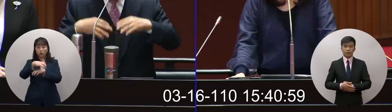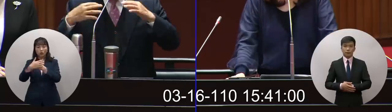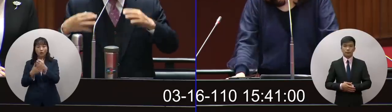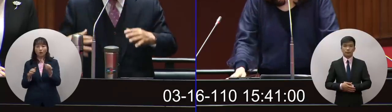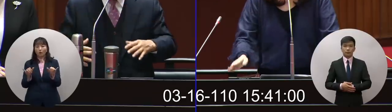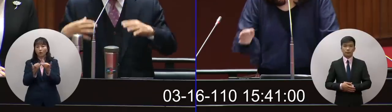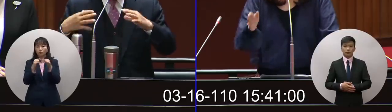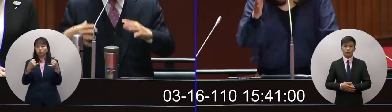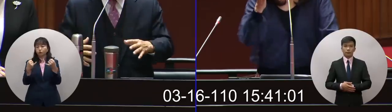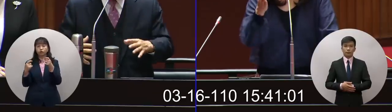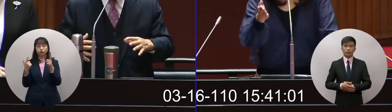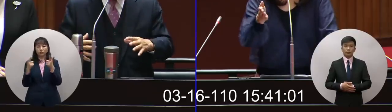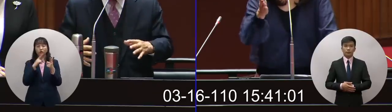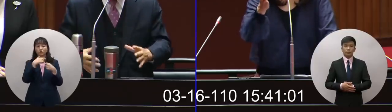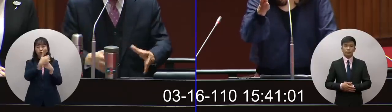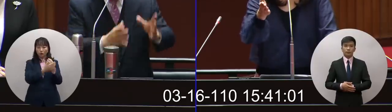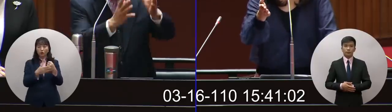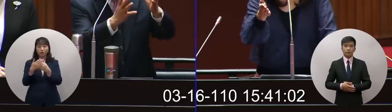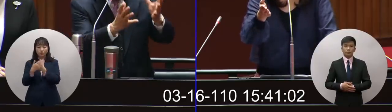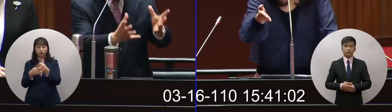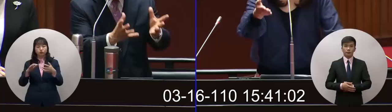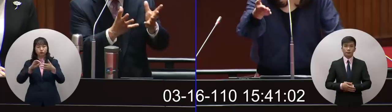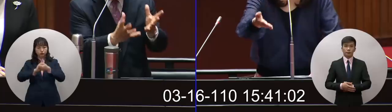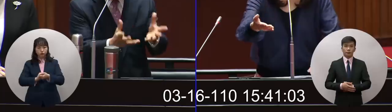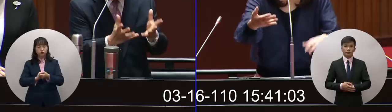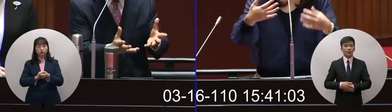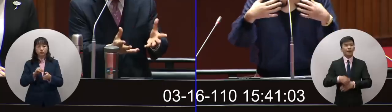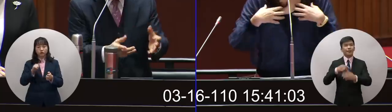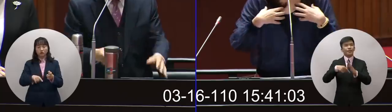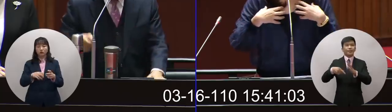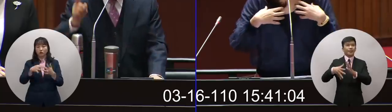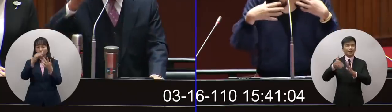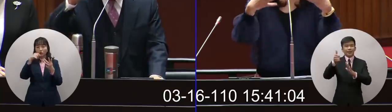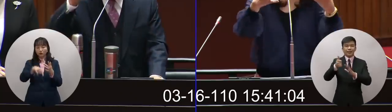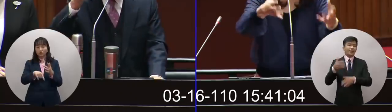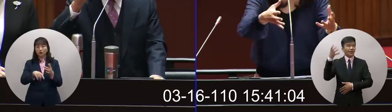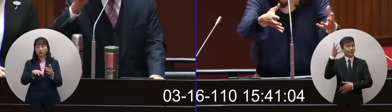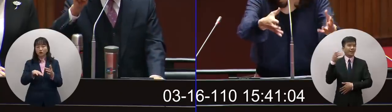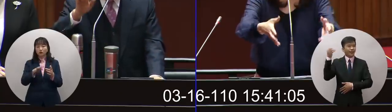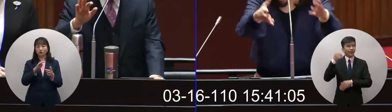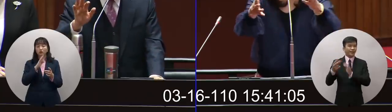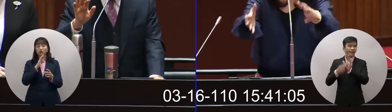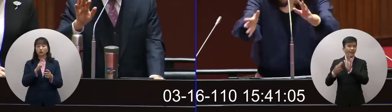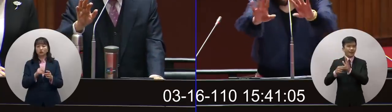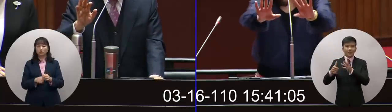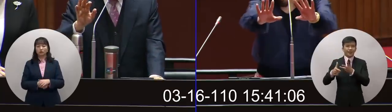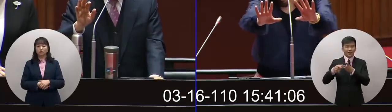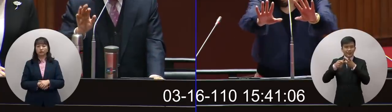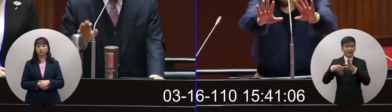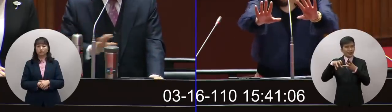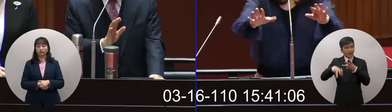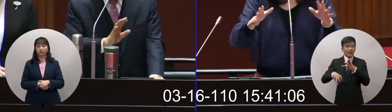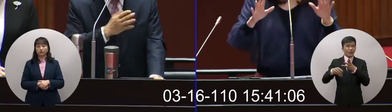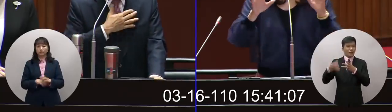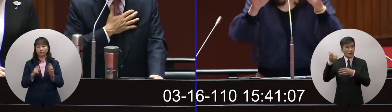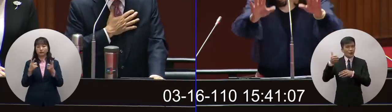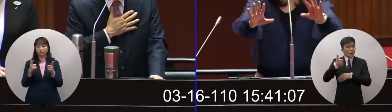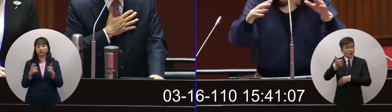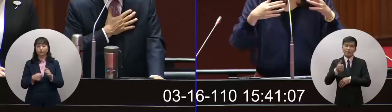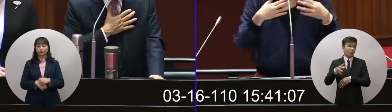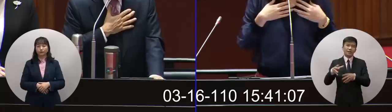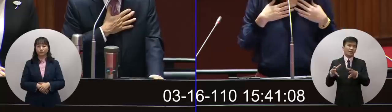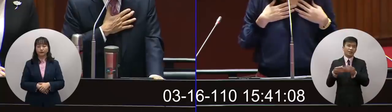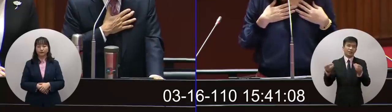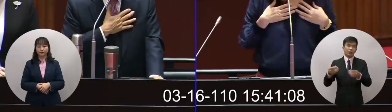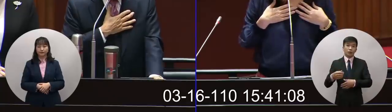抗，是环保跟环保的抉择。 院长，你不用现在跟我推销这个三接站在大潭有多好，因为今天不